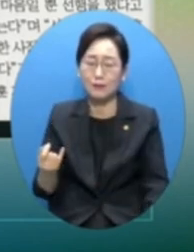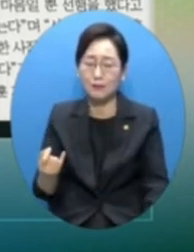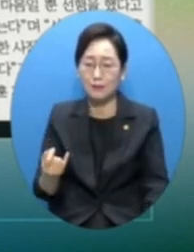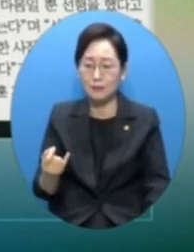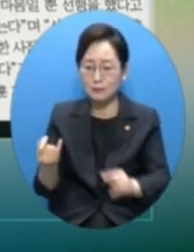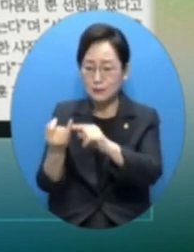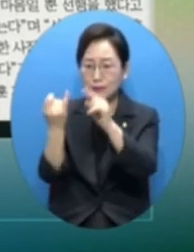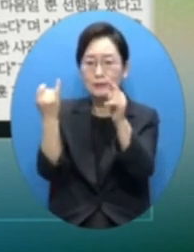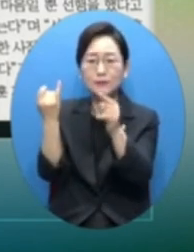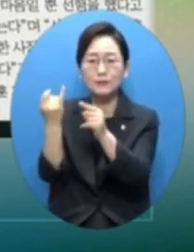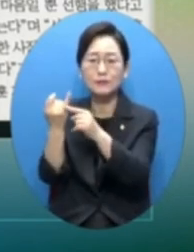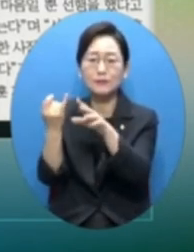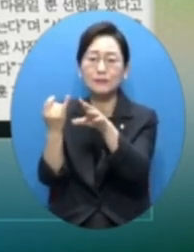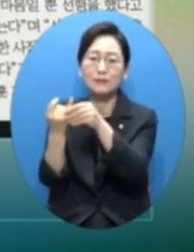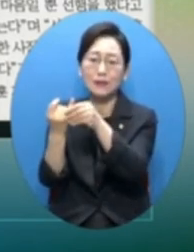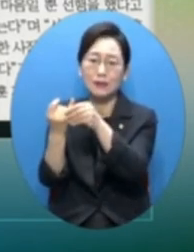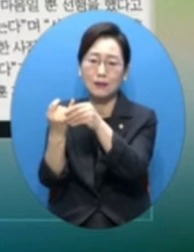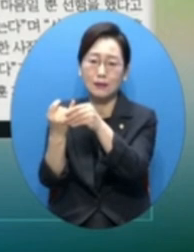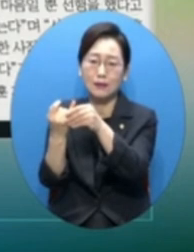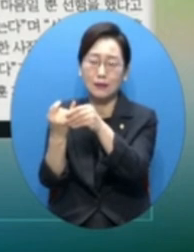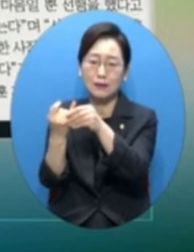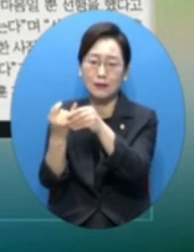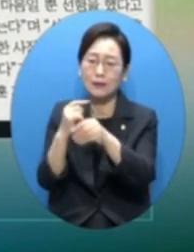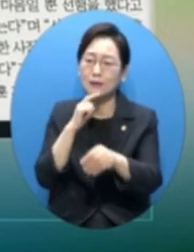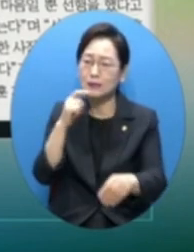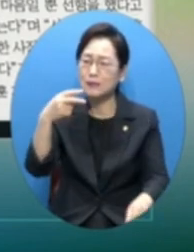아이를 가졌는데 우리가 어린아이라는 것은 10대 소녀가 아이를 가졌는데